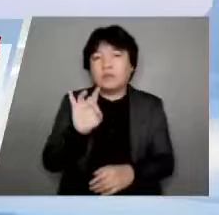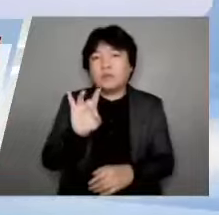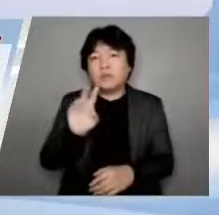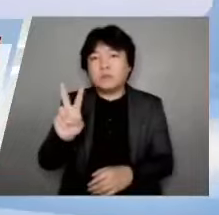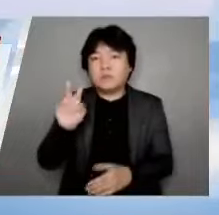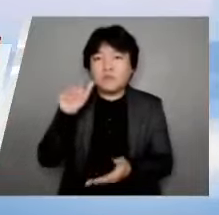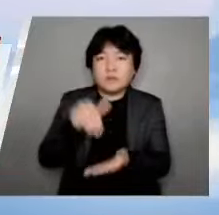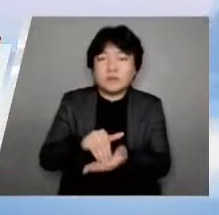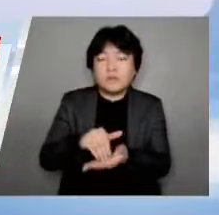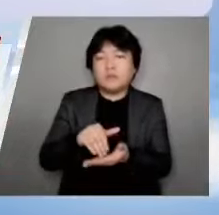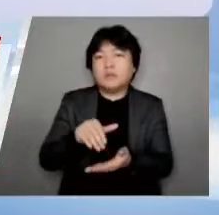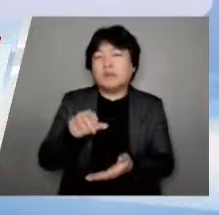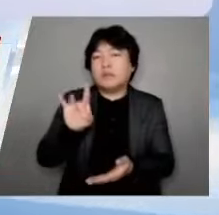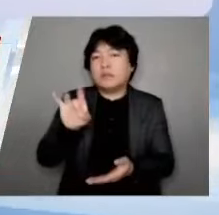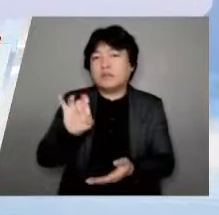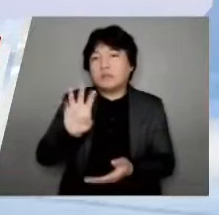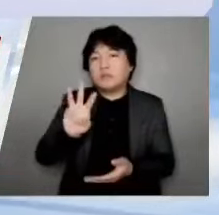882,861 po na mga